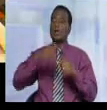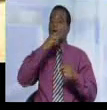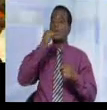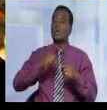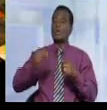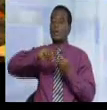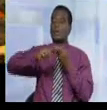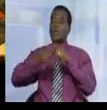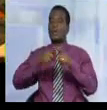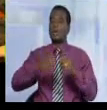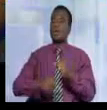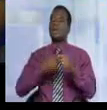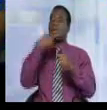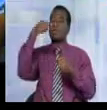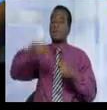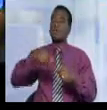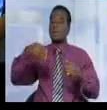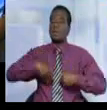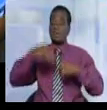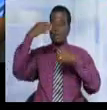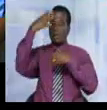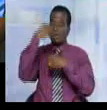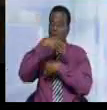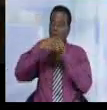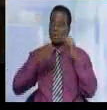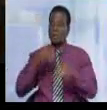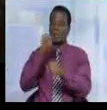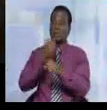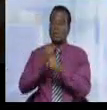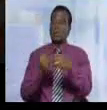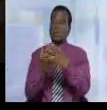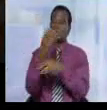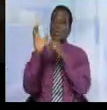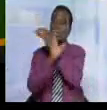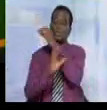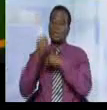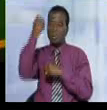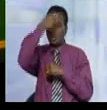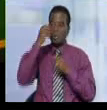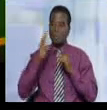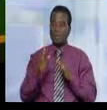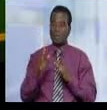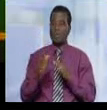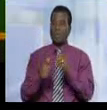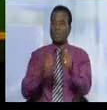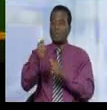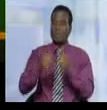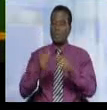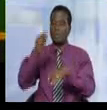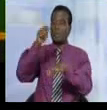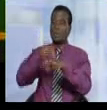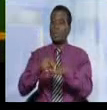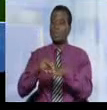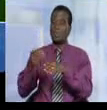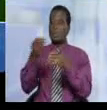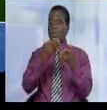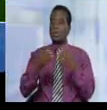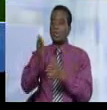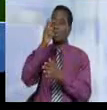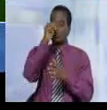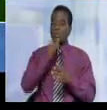et soutenu que la Jeune Chambre internationale travaille pour l'émergence du continent africain. L'administration publique, le secteur